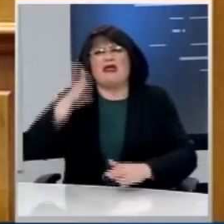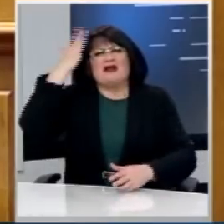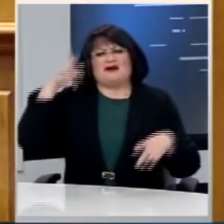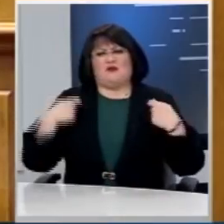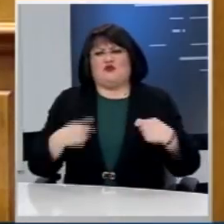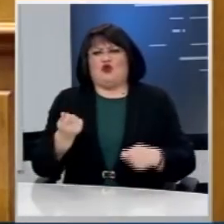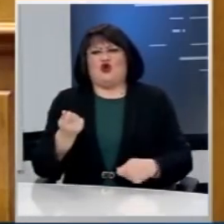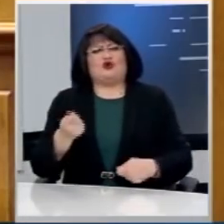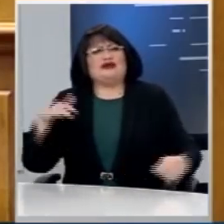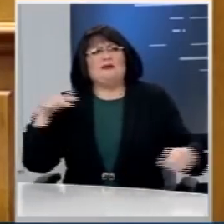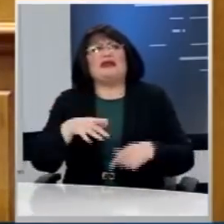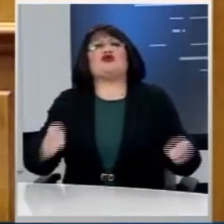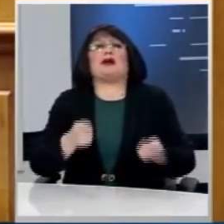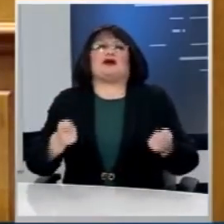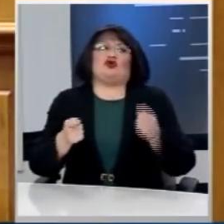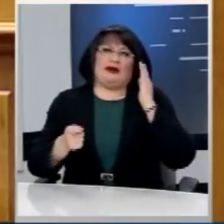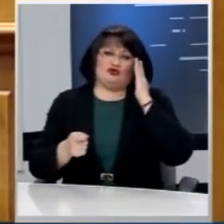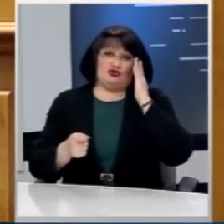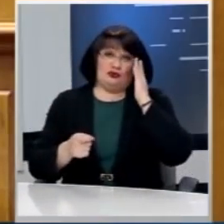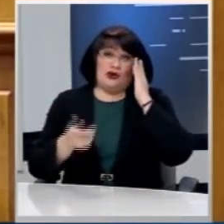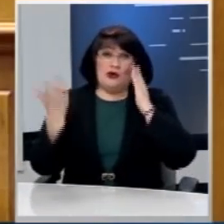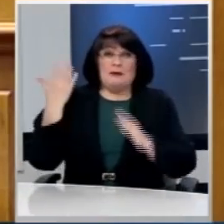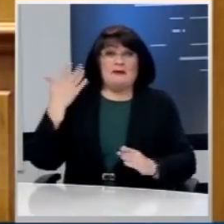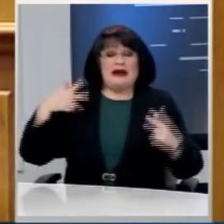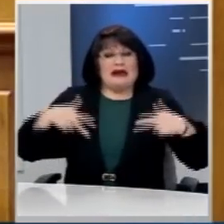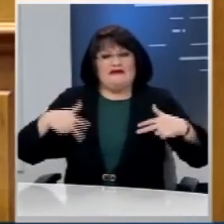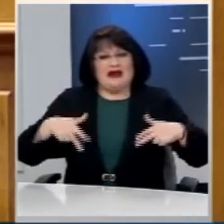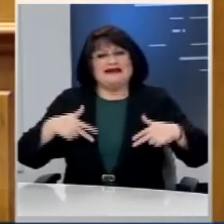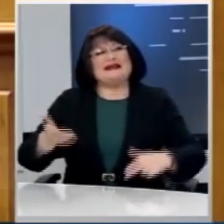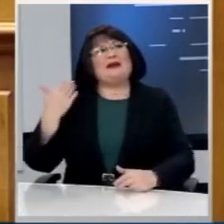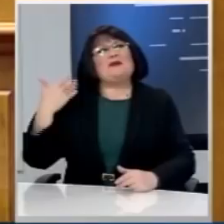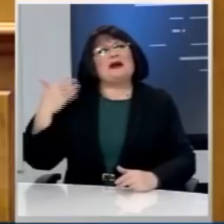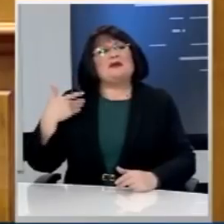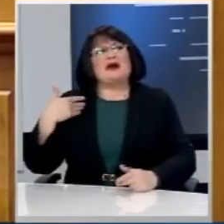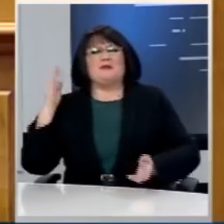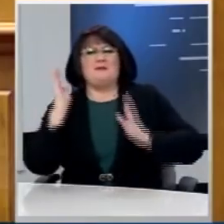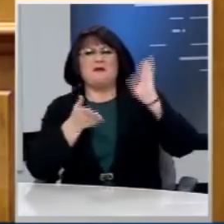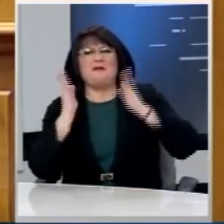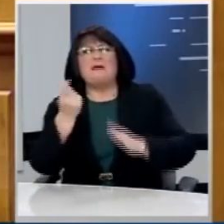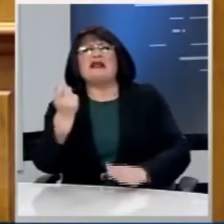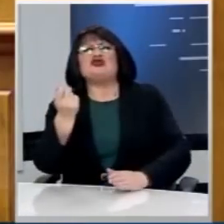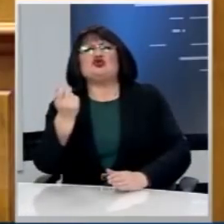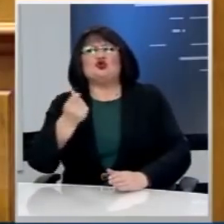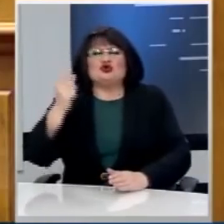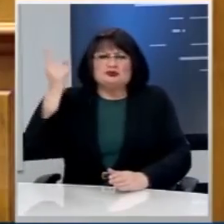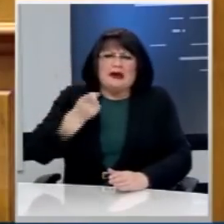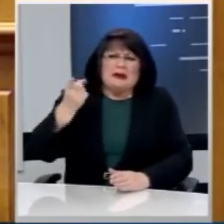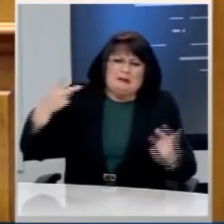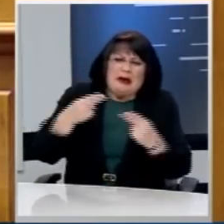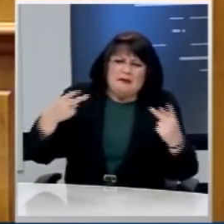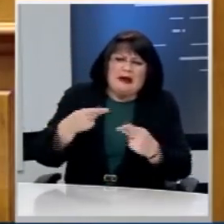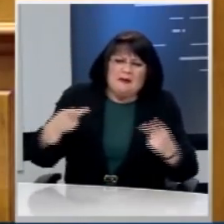κεφαλαίου σε βάρος των εργαζομένων. Όλες οι προηγούμενες κυβερνήσεις τσάκισαν τους μισθούς και η